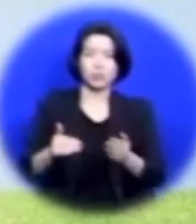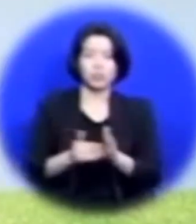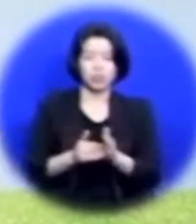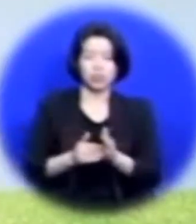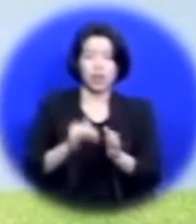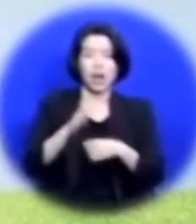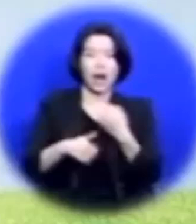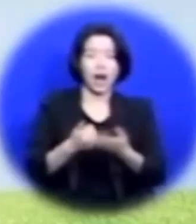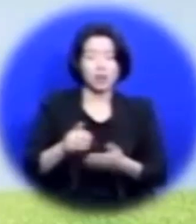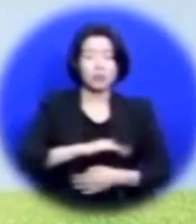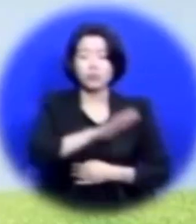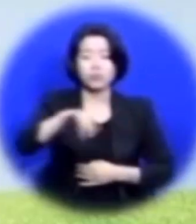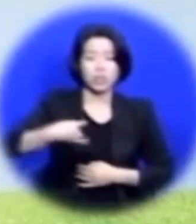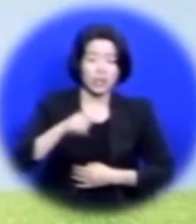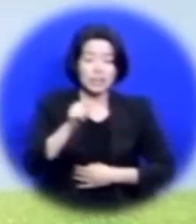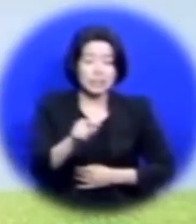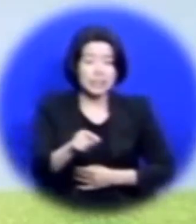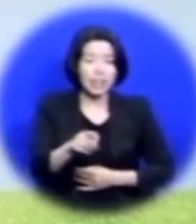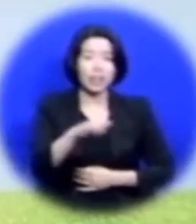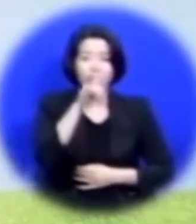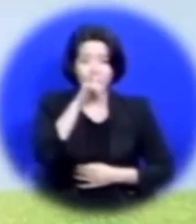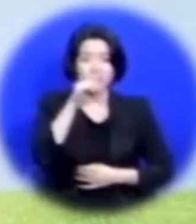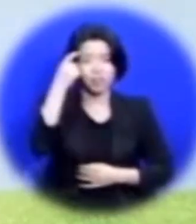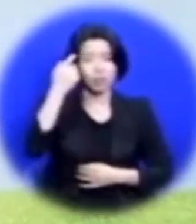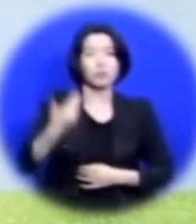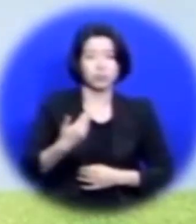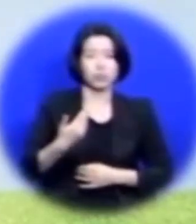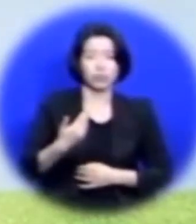우리에게 그 것이 있느냐고 물을 거예요